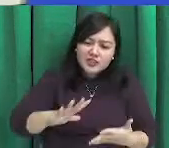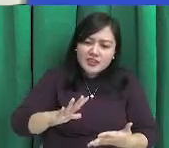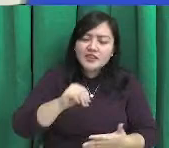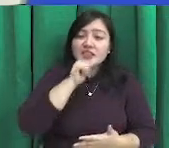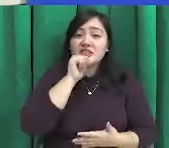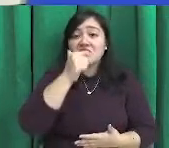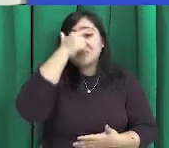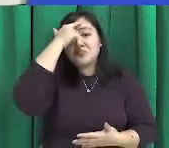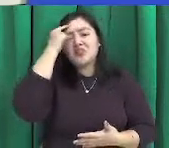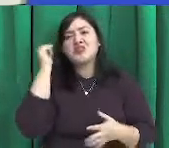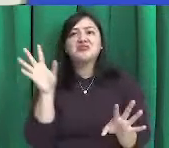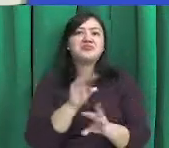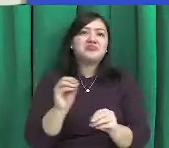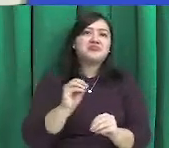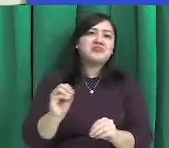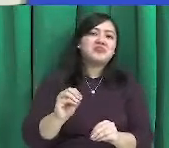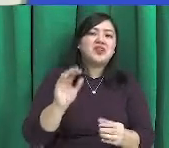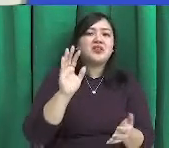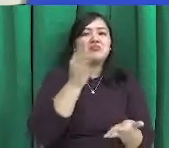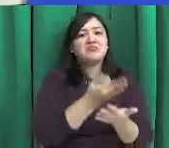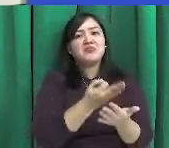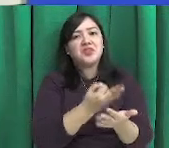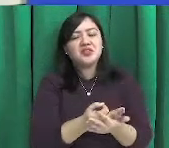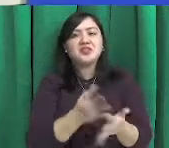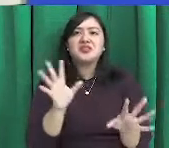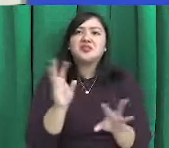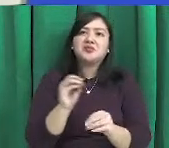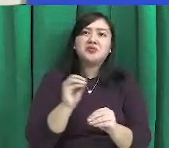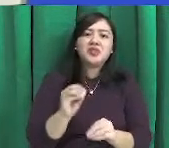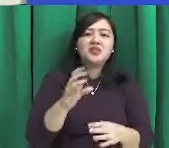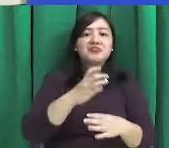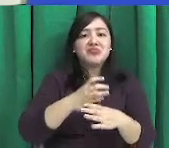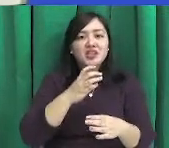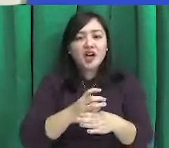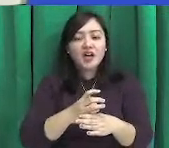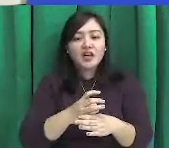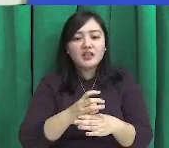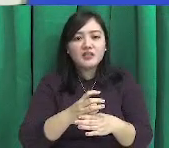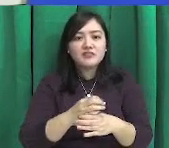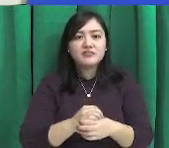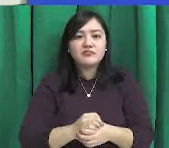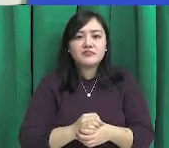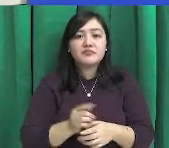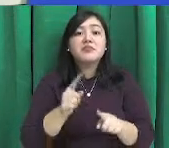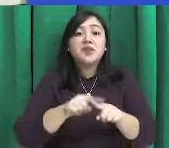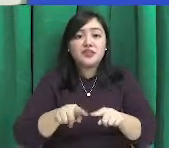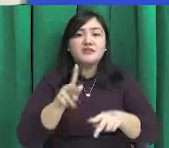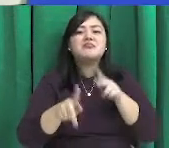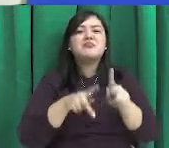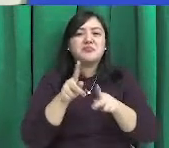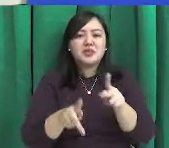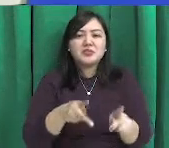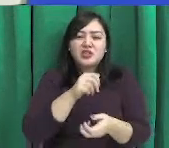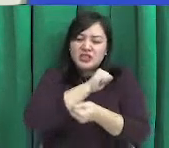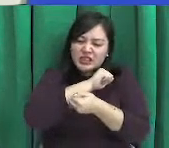walang kotse, walang ganito, walang ganyan? No. People perish for what? Lack of